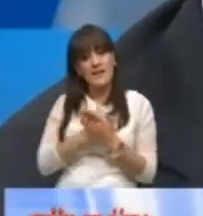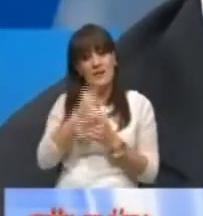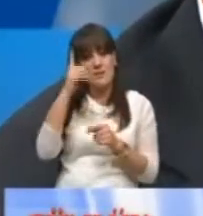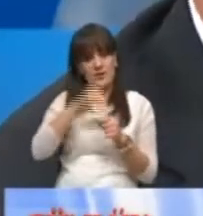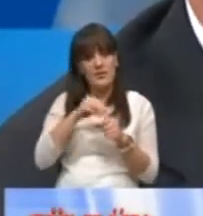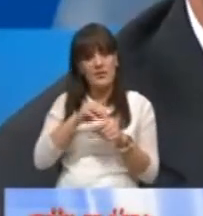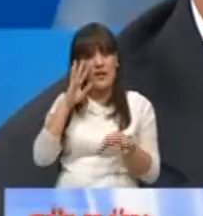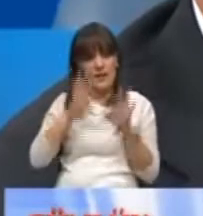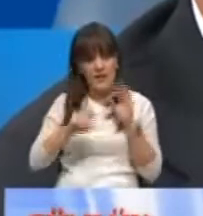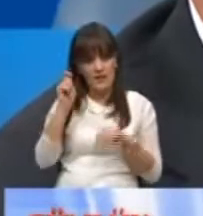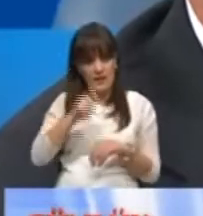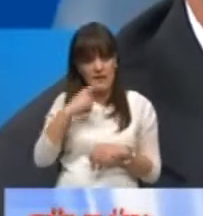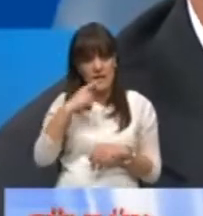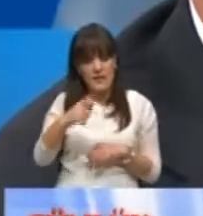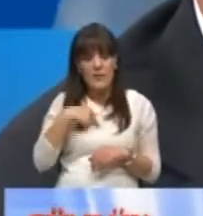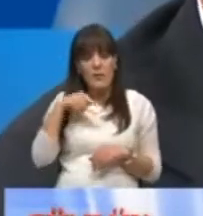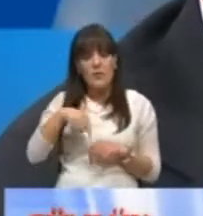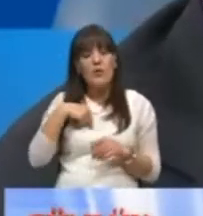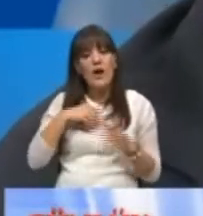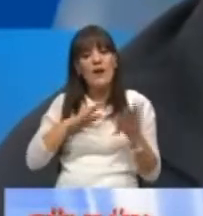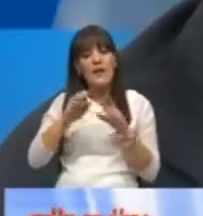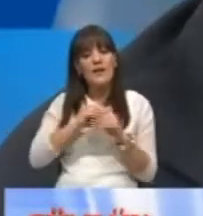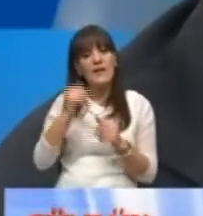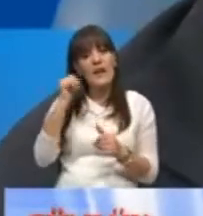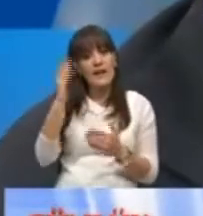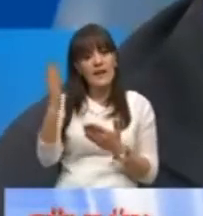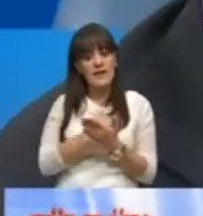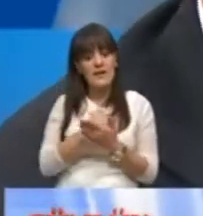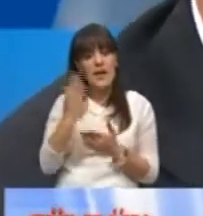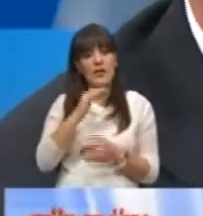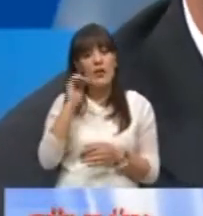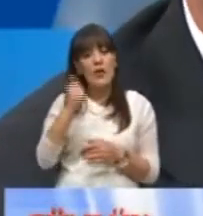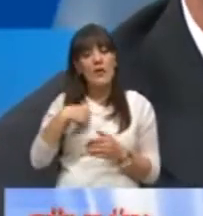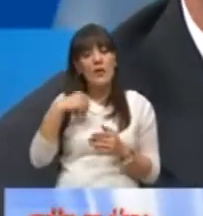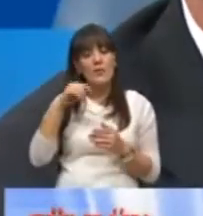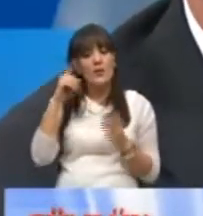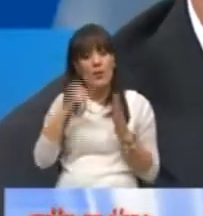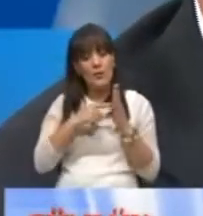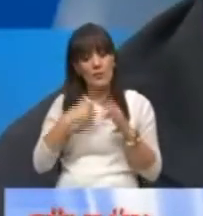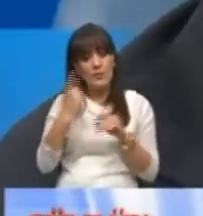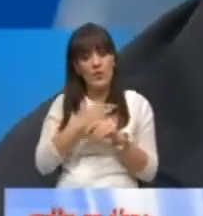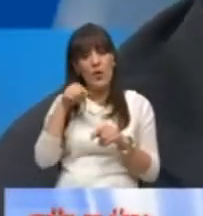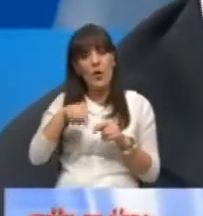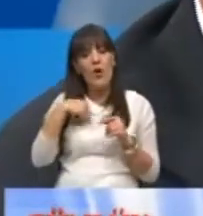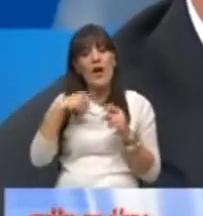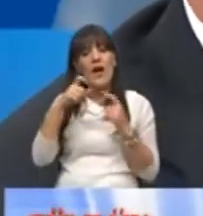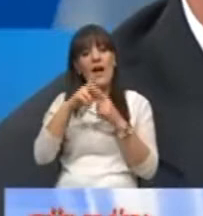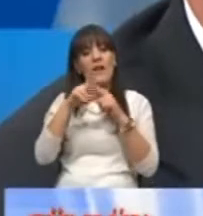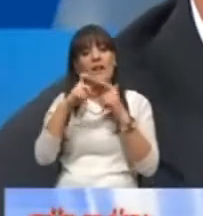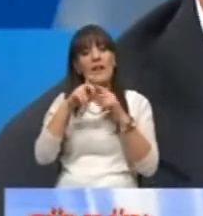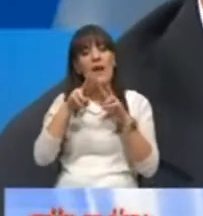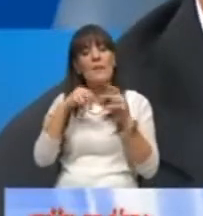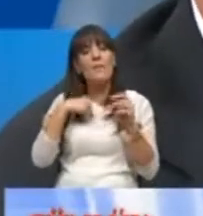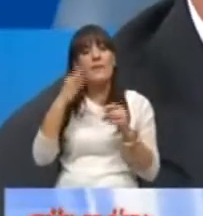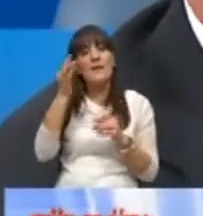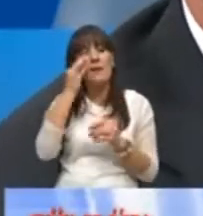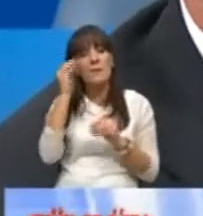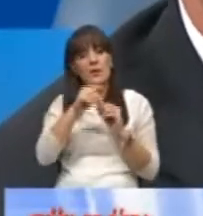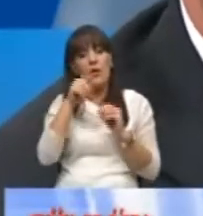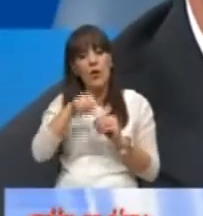edilir demiştik. Evet. Bu eklem hareketini geri kazandıran en önemli unsurlardan biri de o eklemdeki kıkırdak yapıdır. Bu kıkırdak